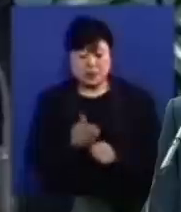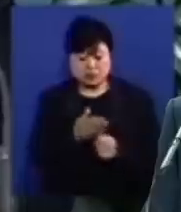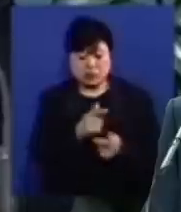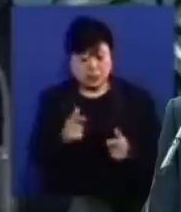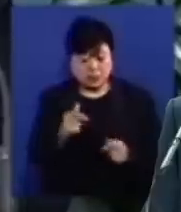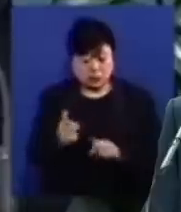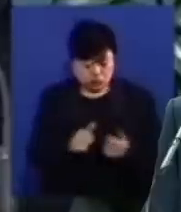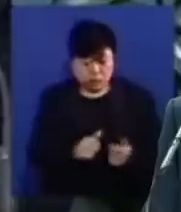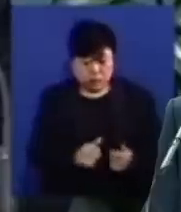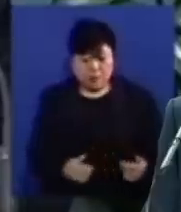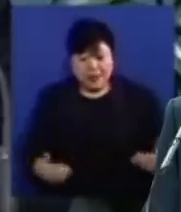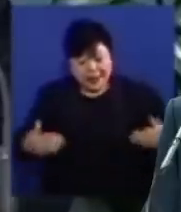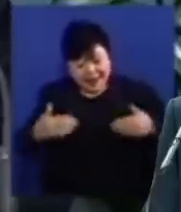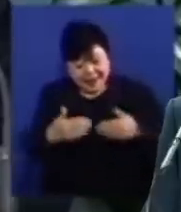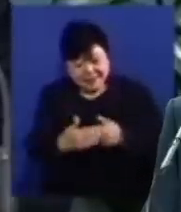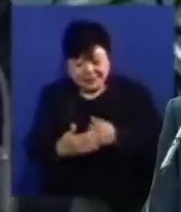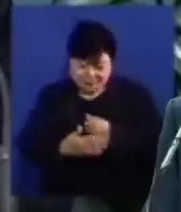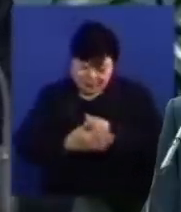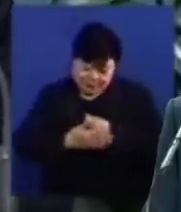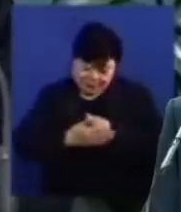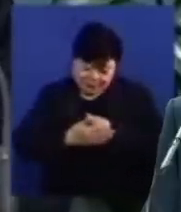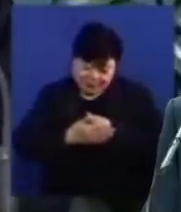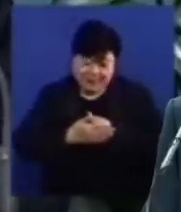안아줘야 돼요. 두들겨줘야 되고